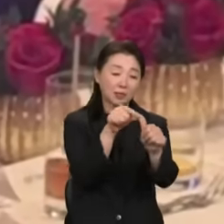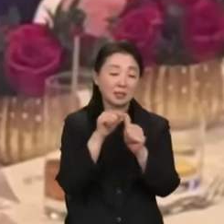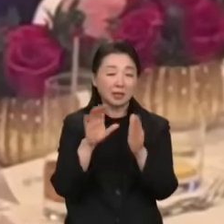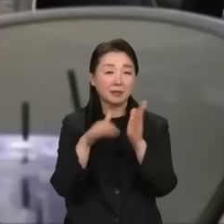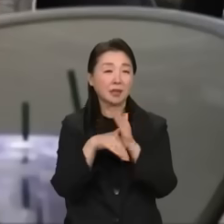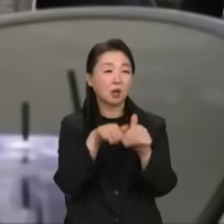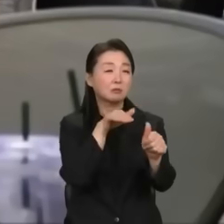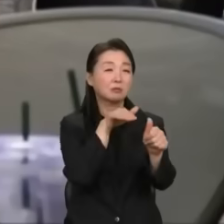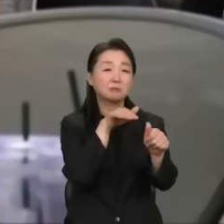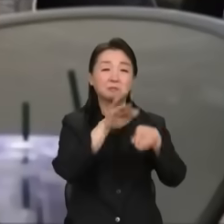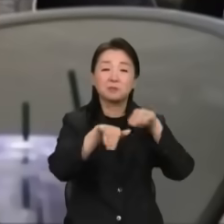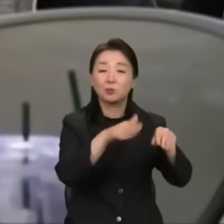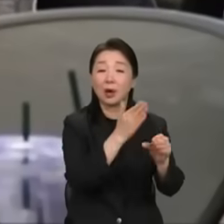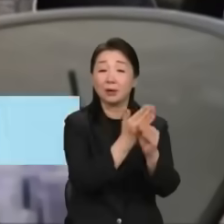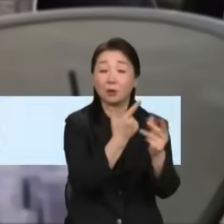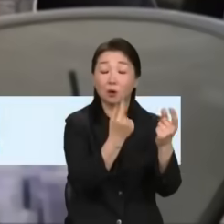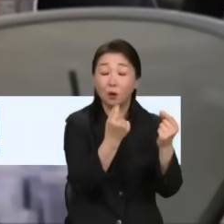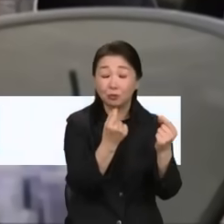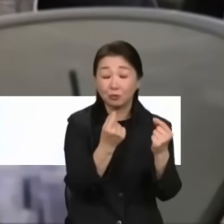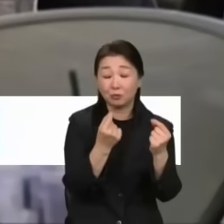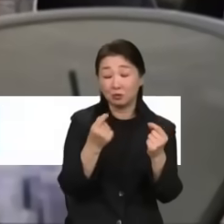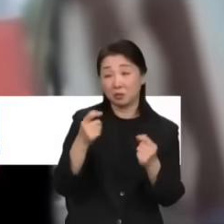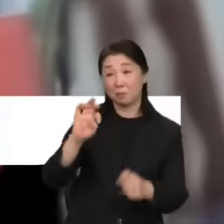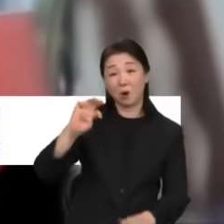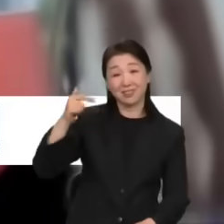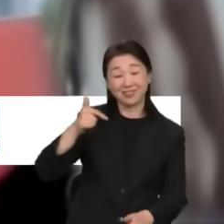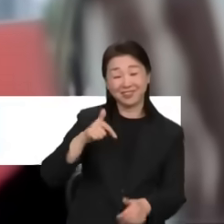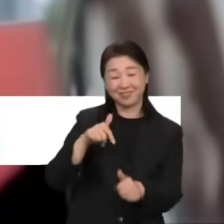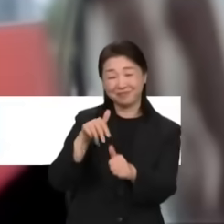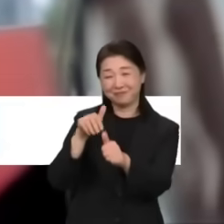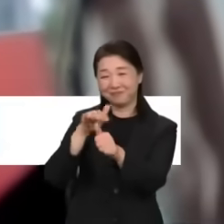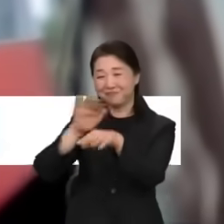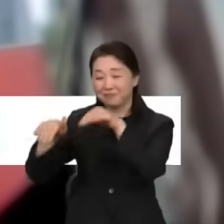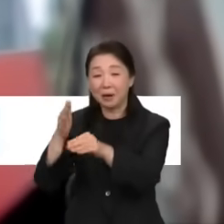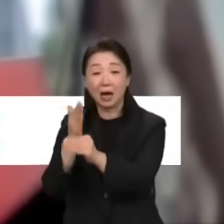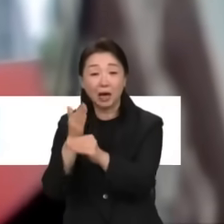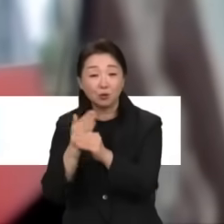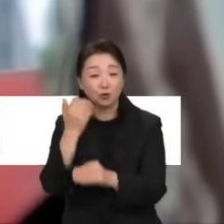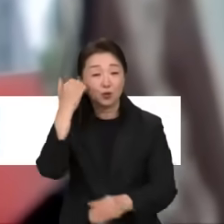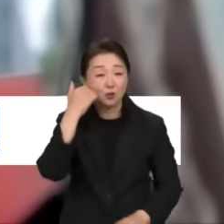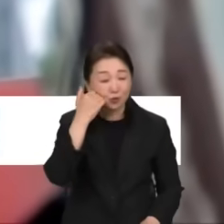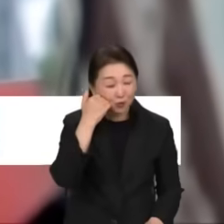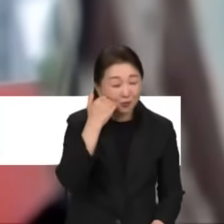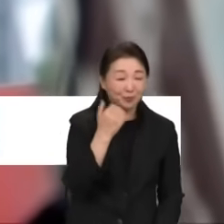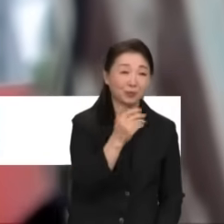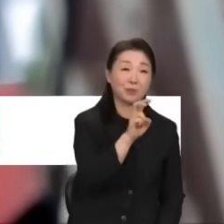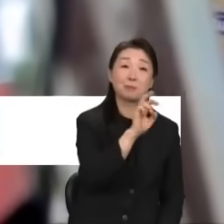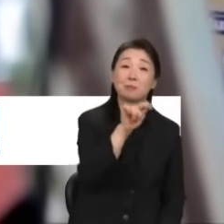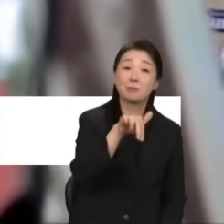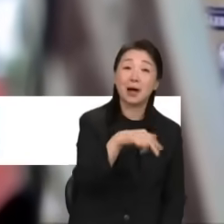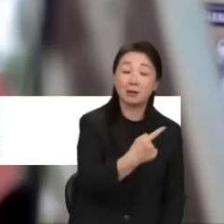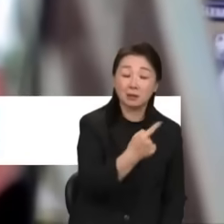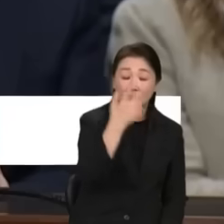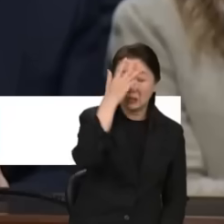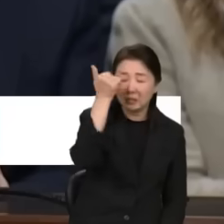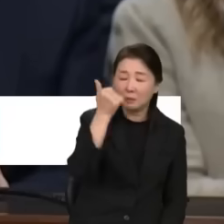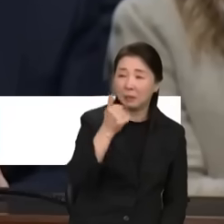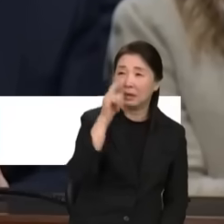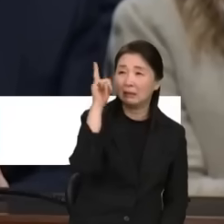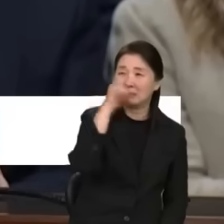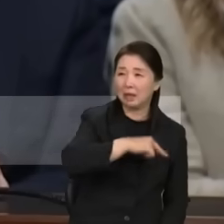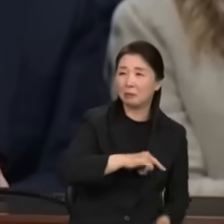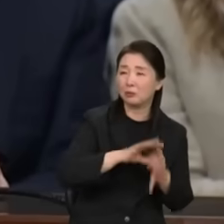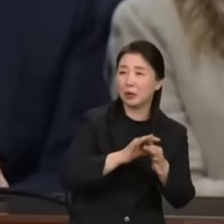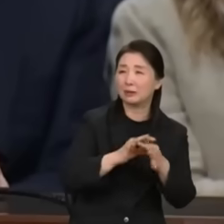전해집니다. 머스크가 비선 실세로 떠오른 사이 또 다른 IT 천재 마크 저커버그는 트럼프와의 악연을 털어내야